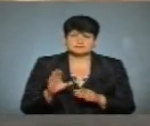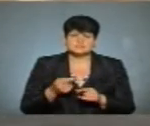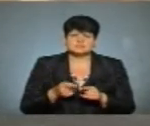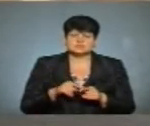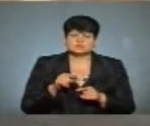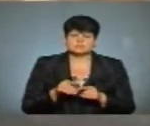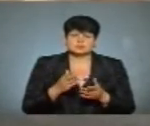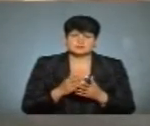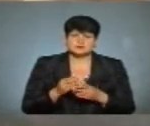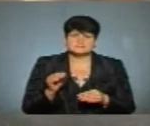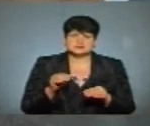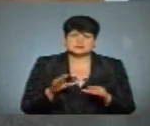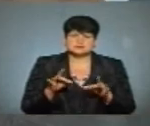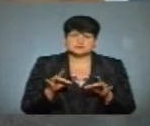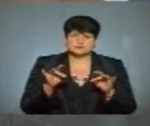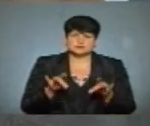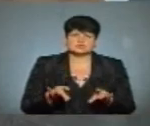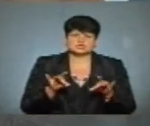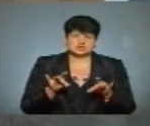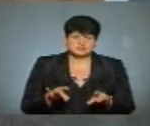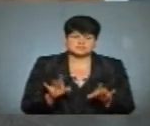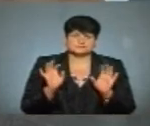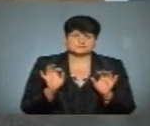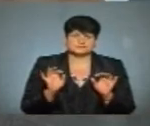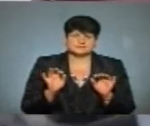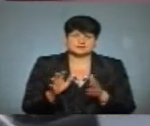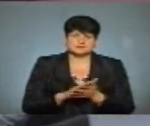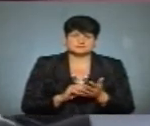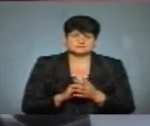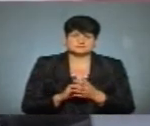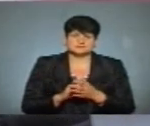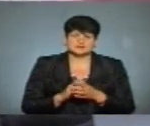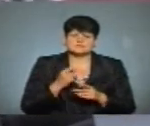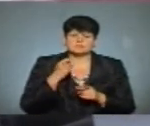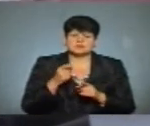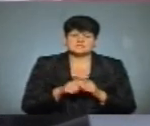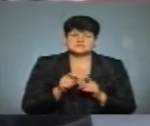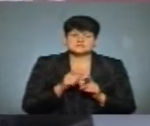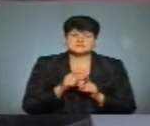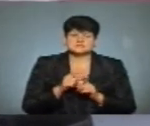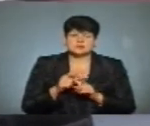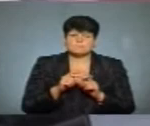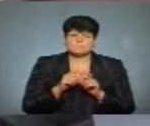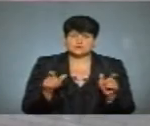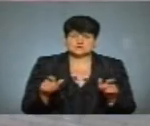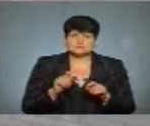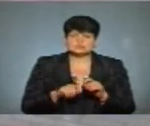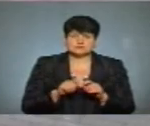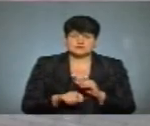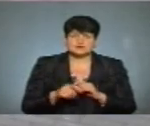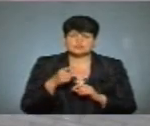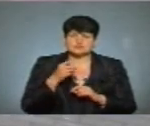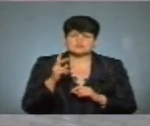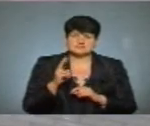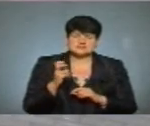ми маємо зараз замочити їх на годину і утилізувати. Відповідальна за пункт тестування Тетяна Данилків каже, із